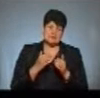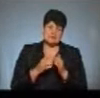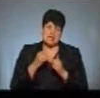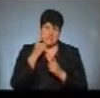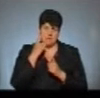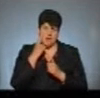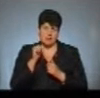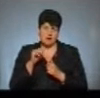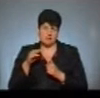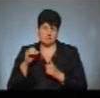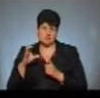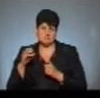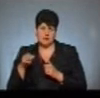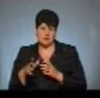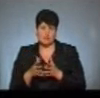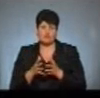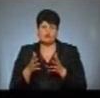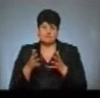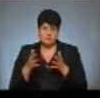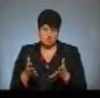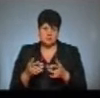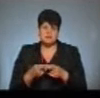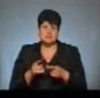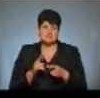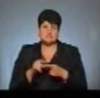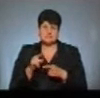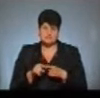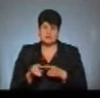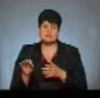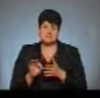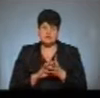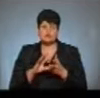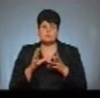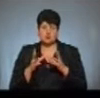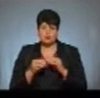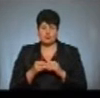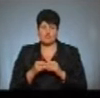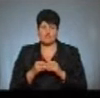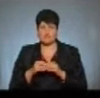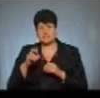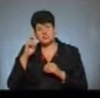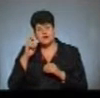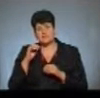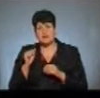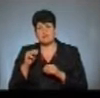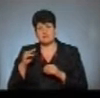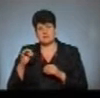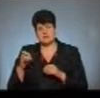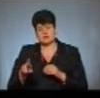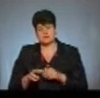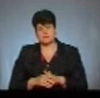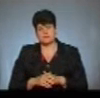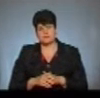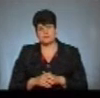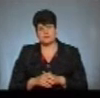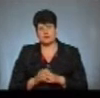атестата, бо переважній більшості предмети це є і одночасно державна підсумкова атестація, їх складання у формі ЗНО. В